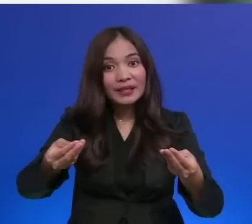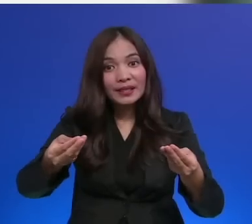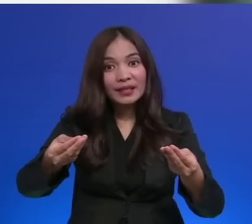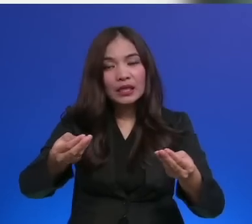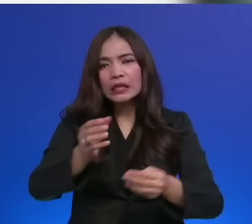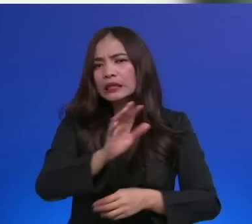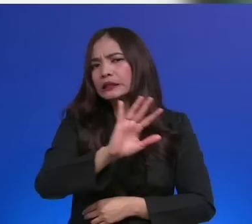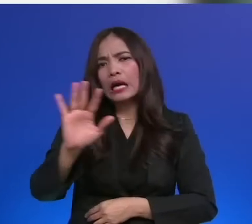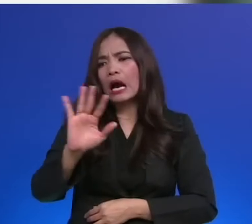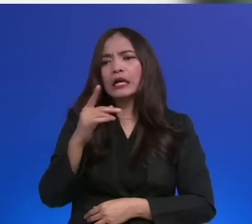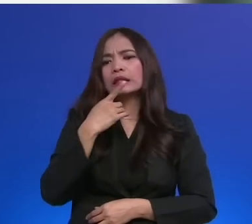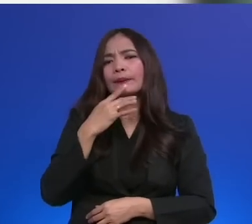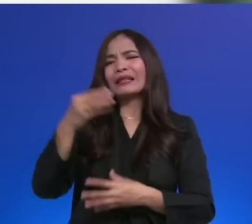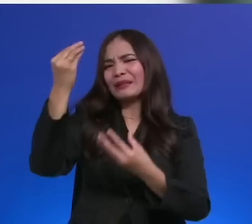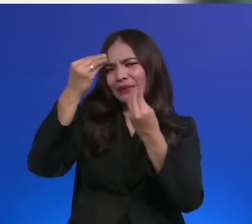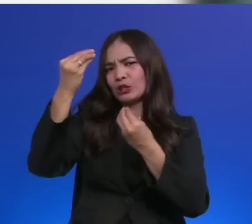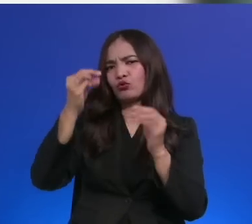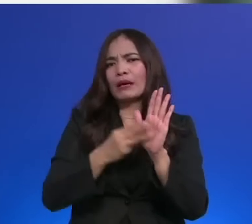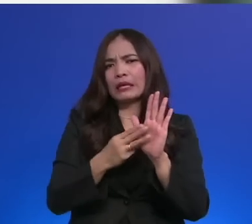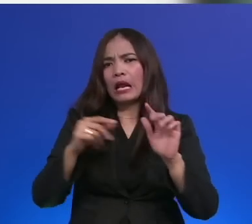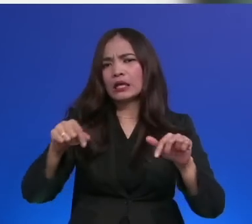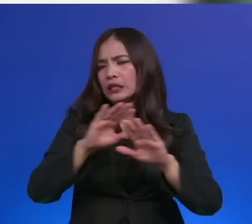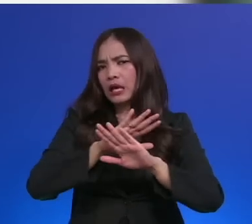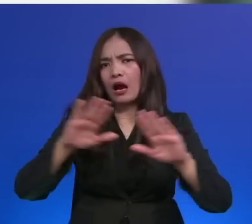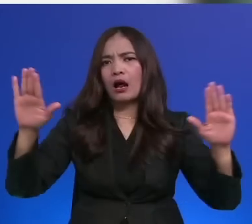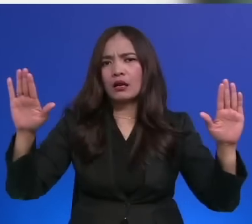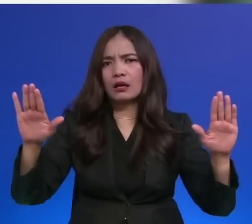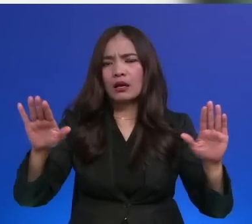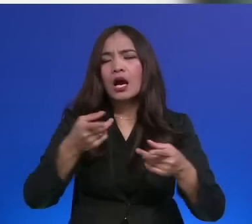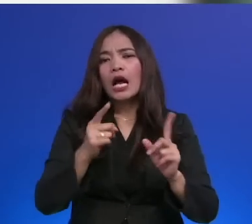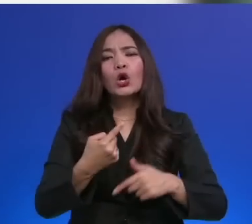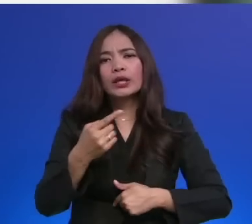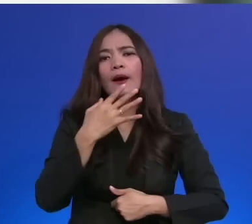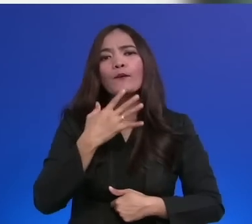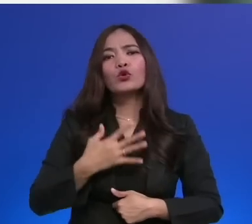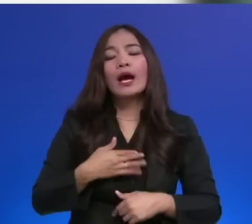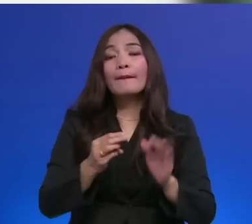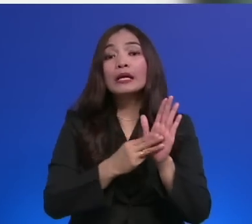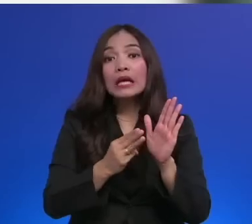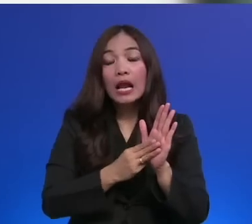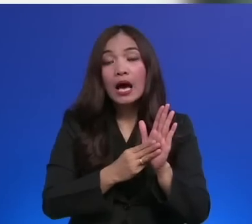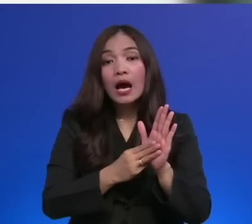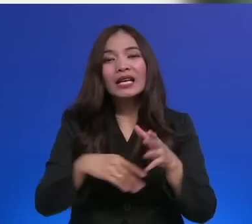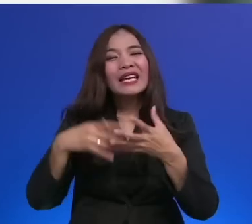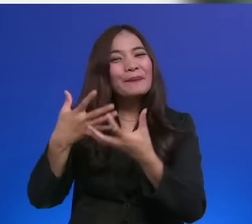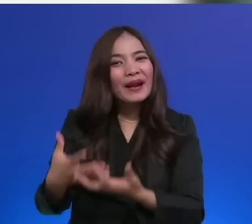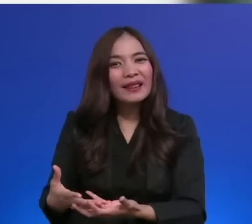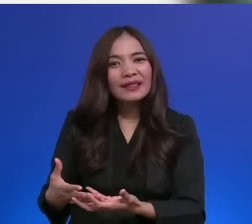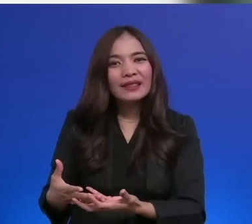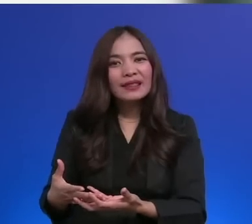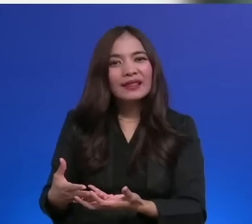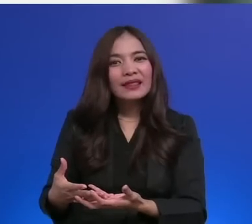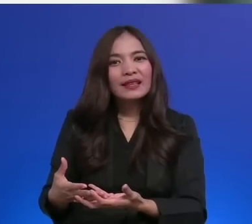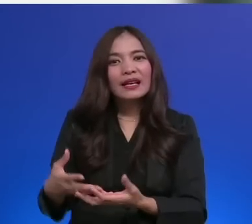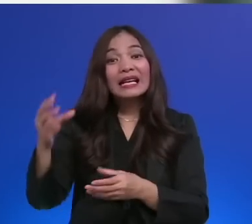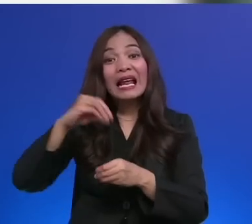hanyut dengan persoalan itu sendiri. Dan kalau kita menghadapi persoalan-persoalan berat itu,